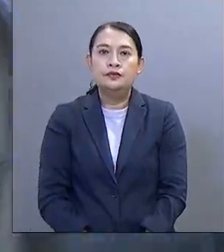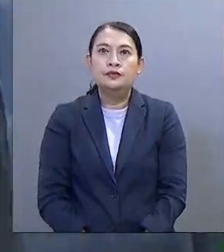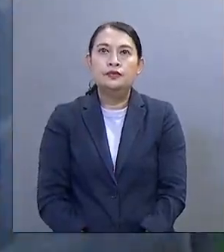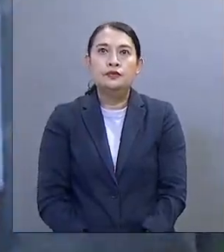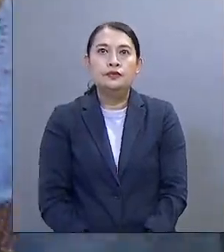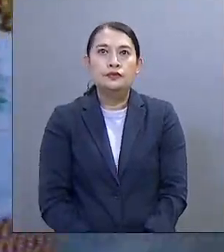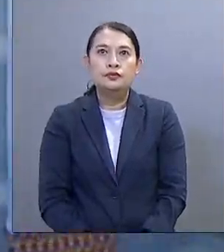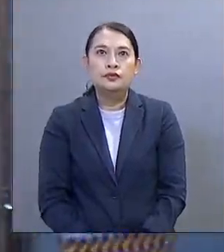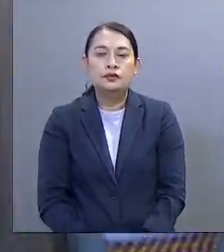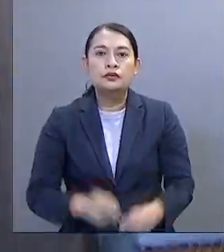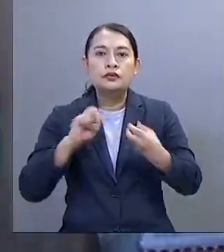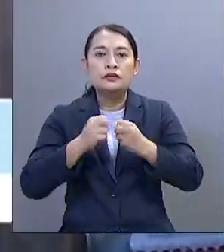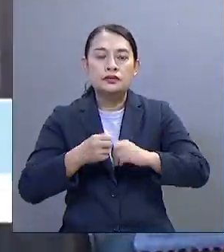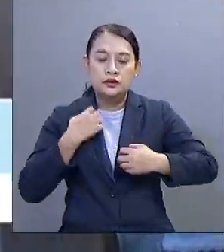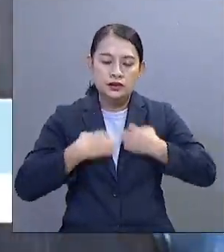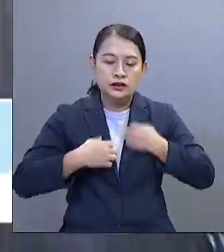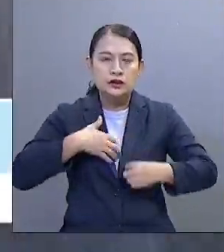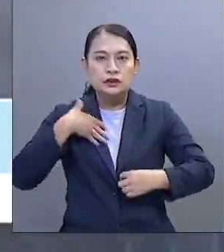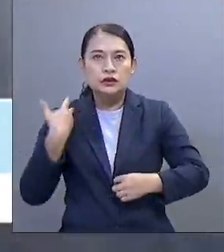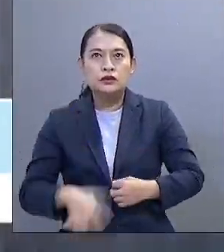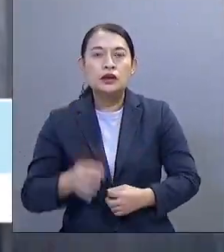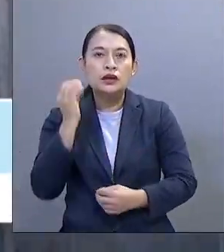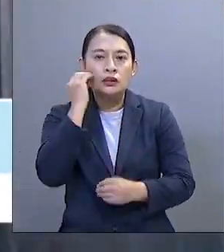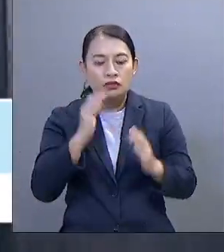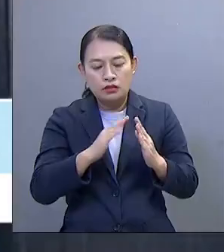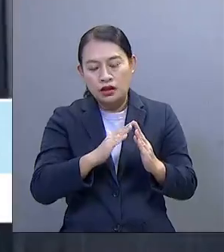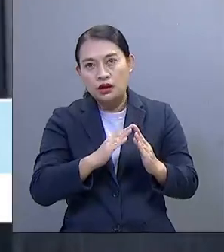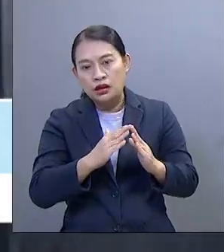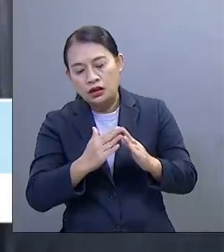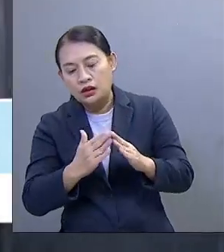โอ้มีคามเดอดรอนหลายอยู่ครับ บาลเสียหายเพพร่าง